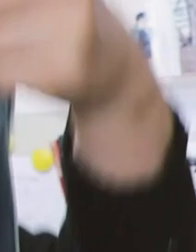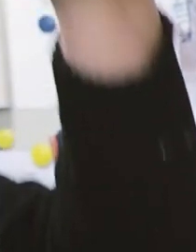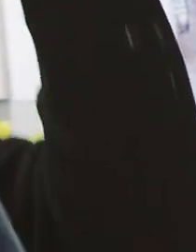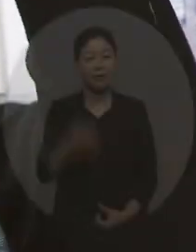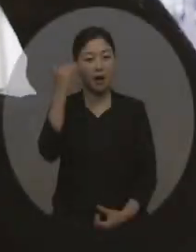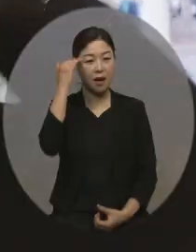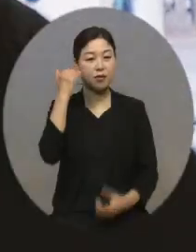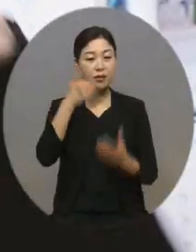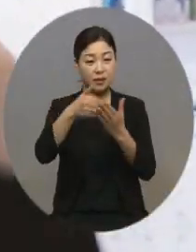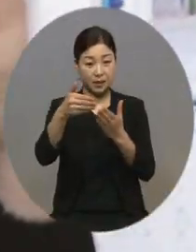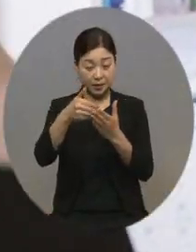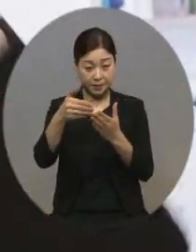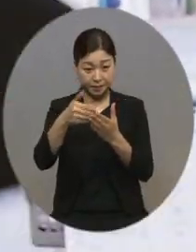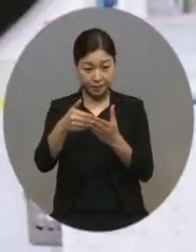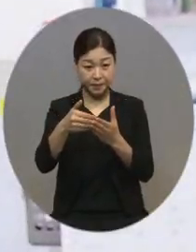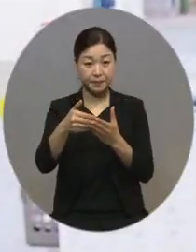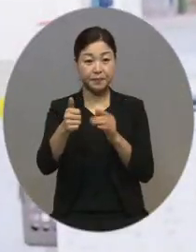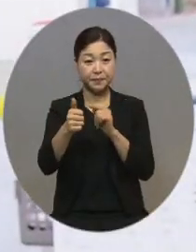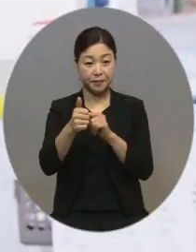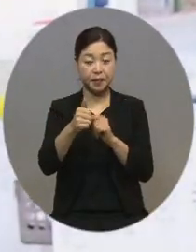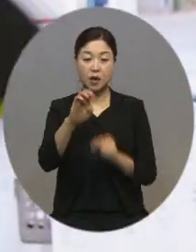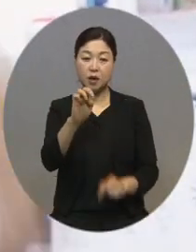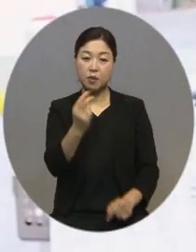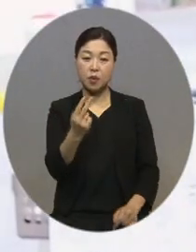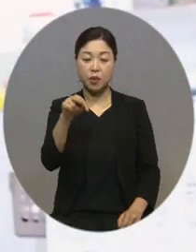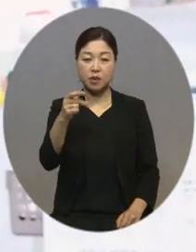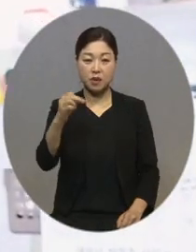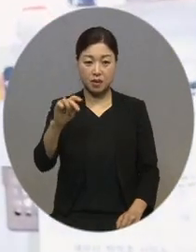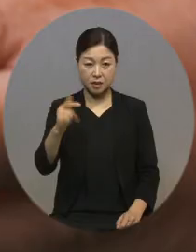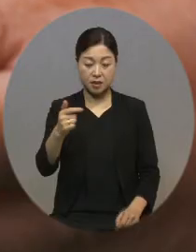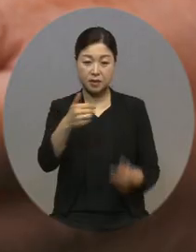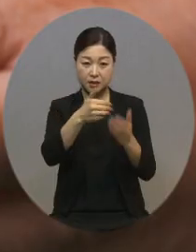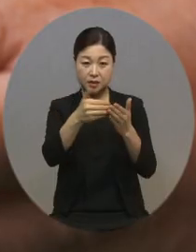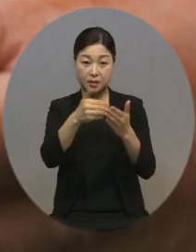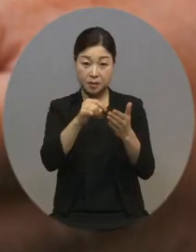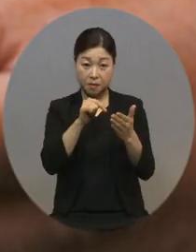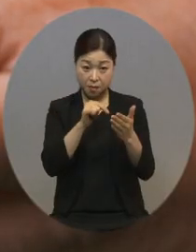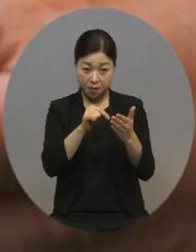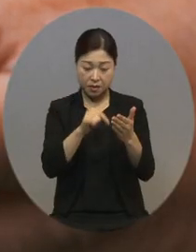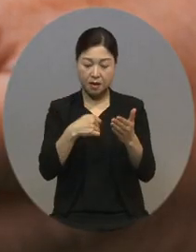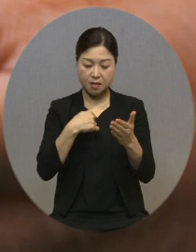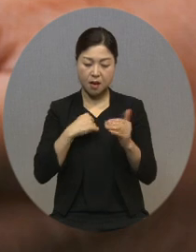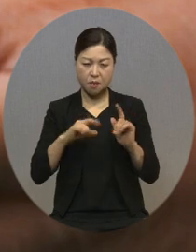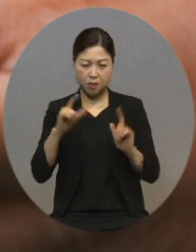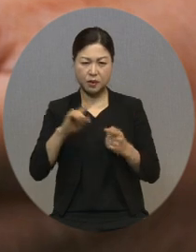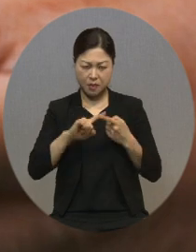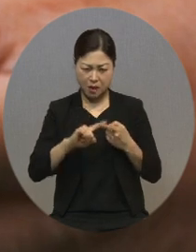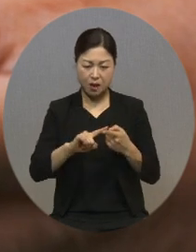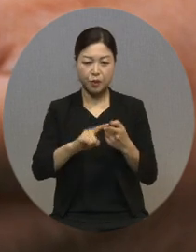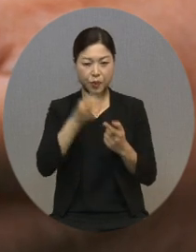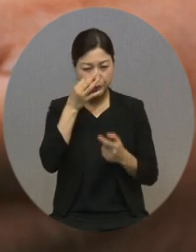한국화를 그리는 표승은 작가는 그림을 통해 있는 그대로의 나를 드러내길 바랍니다.